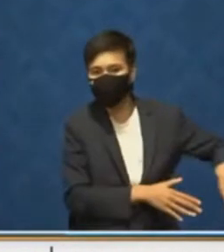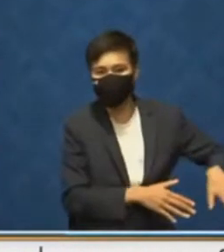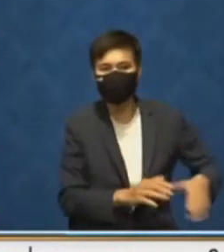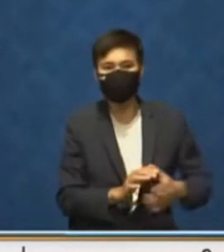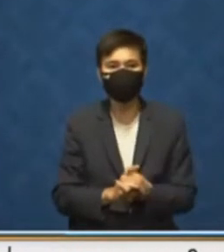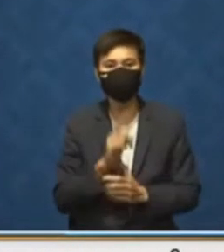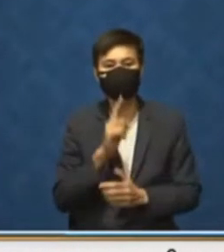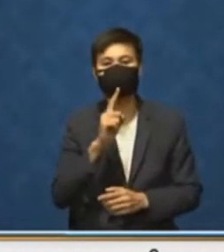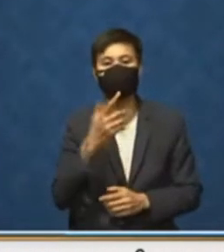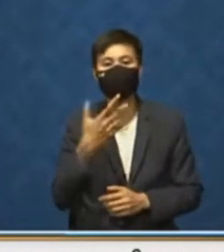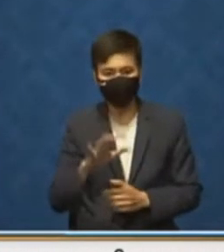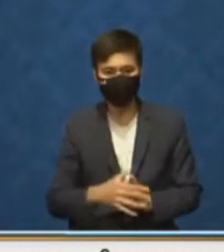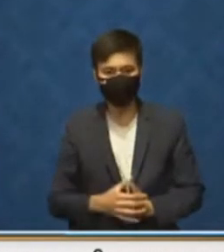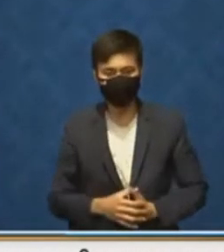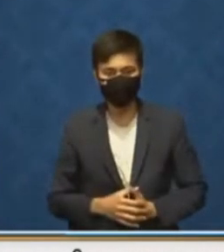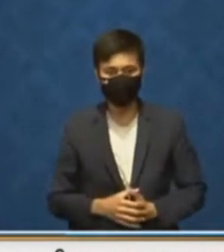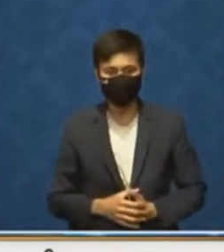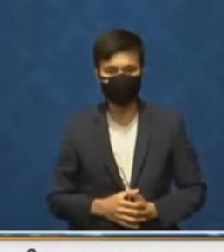แล้ว